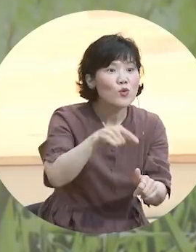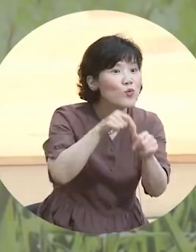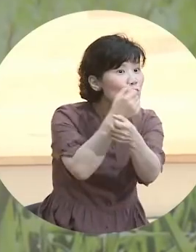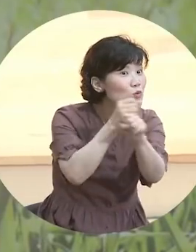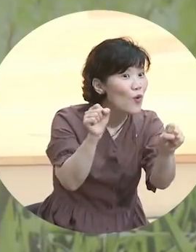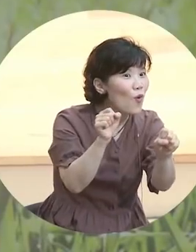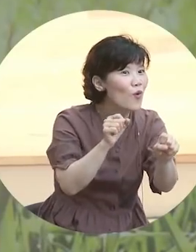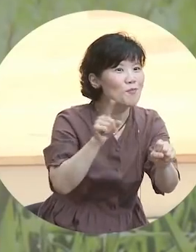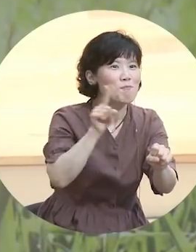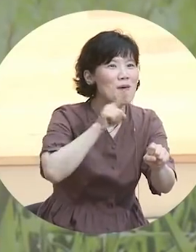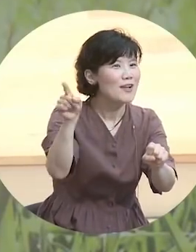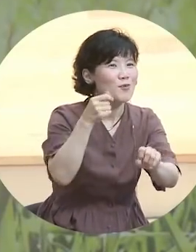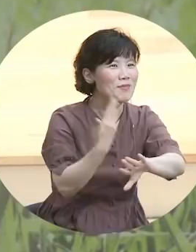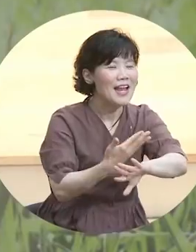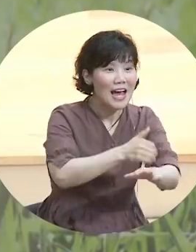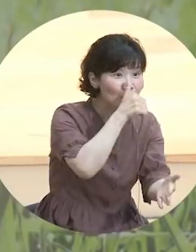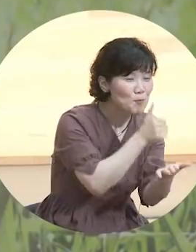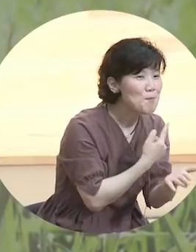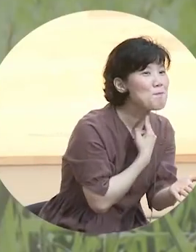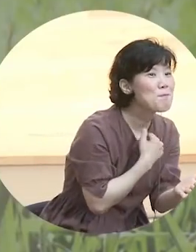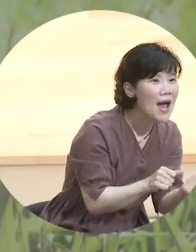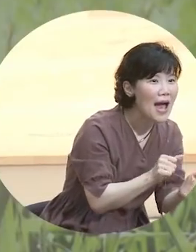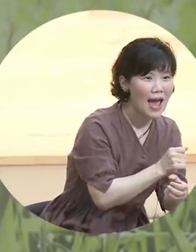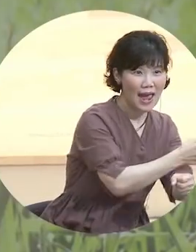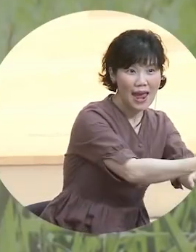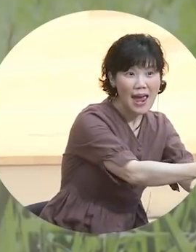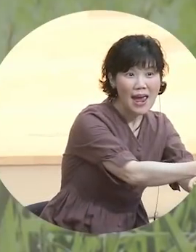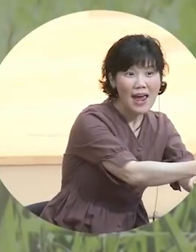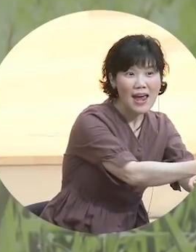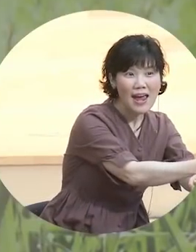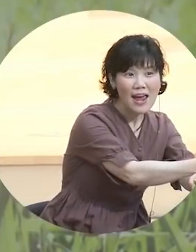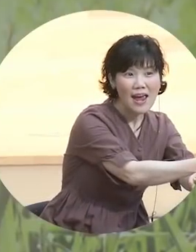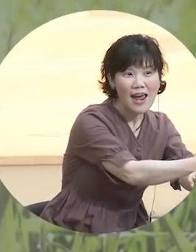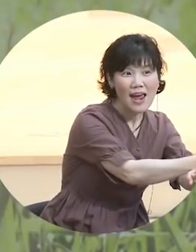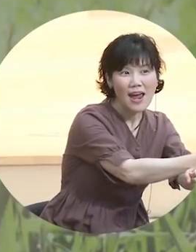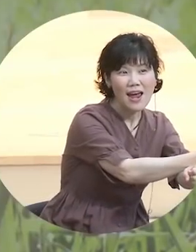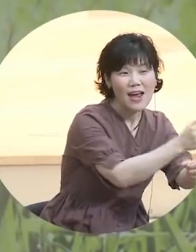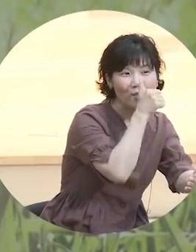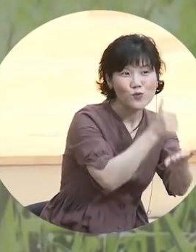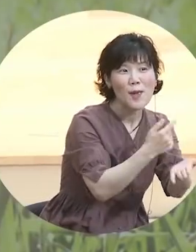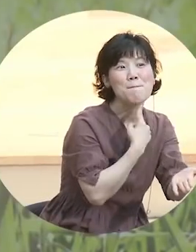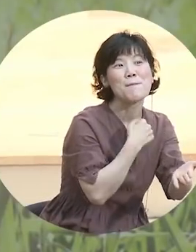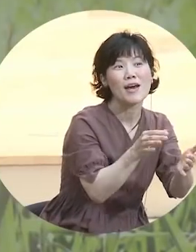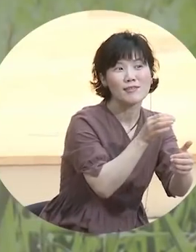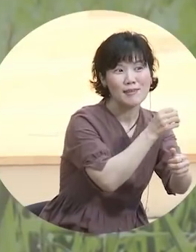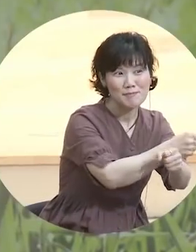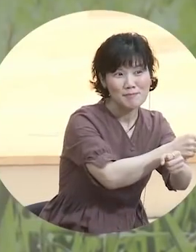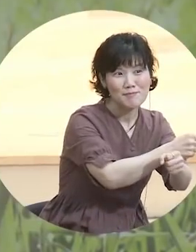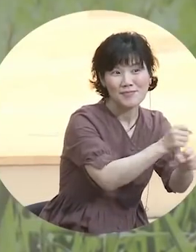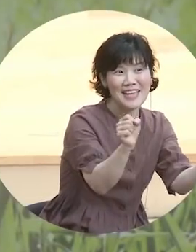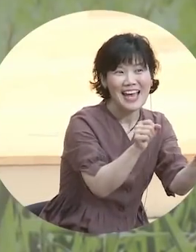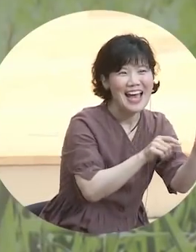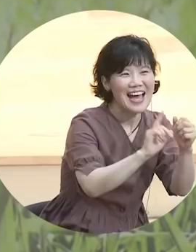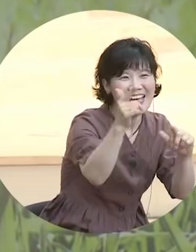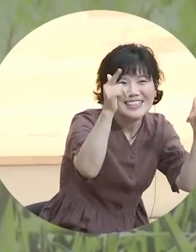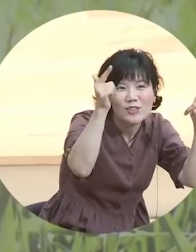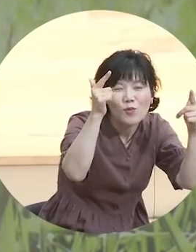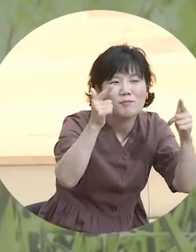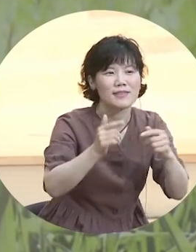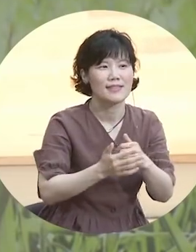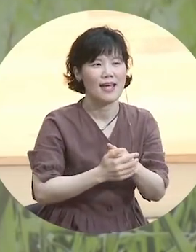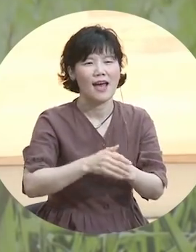구속과 다르다 말했어요. 죄를 지어가지고 몸이 결박되어지는, 죄를 지어서 결박되어지는 그 구속이 아니고 오히려